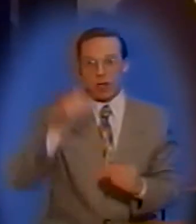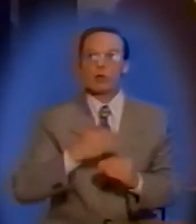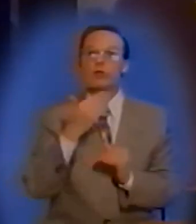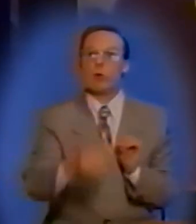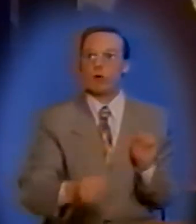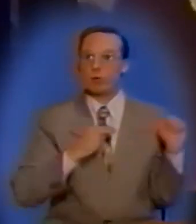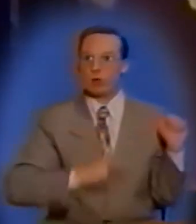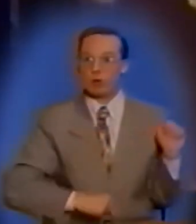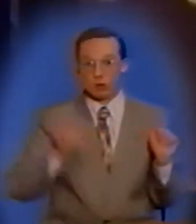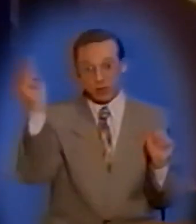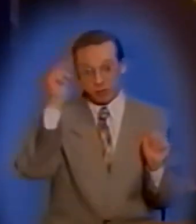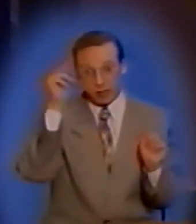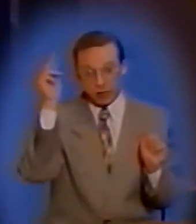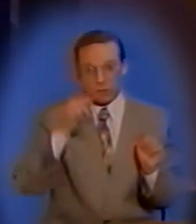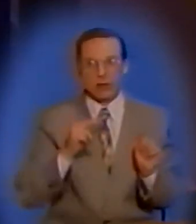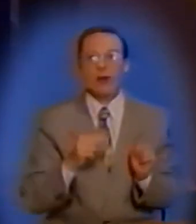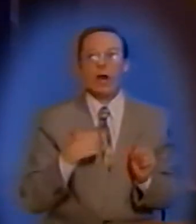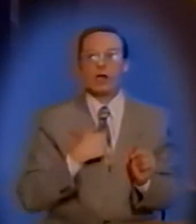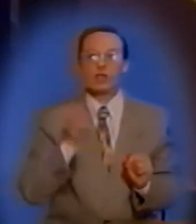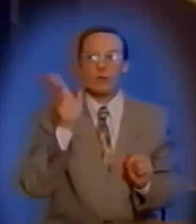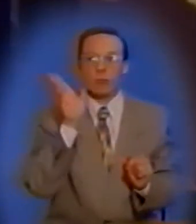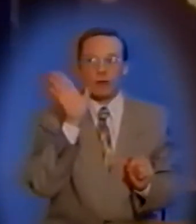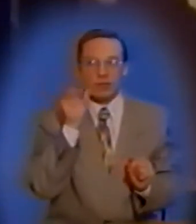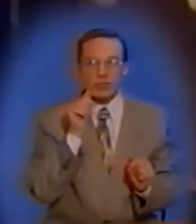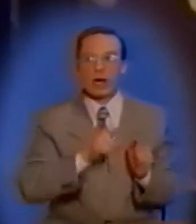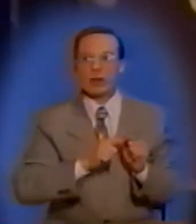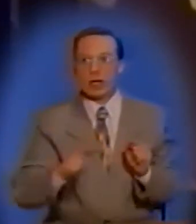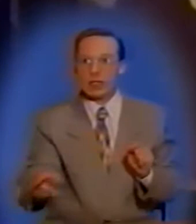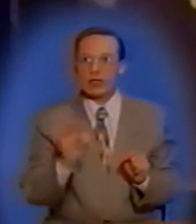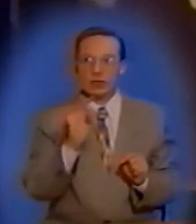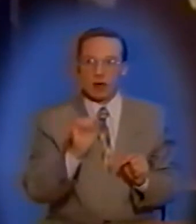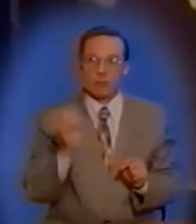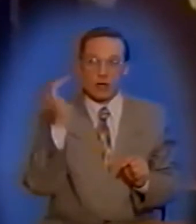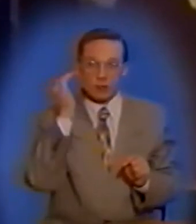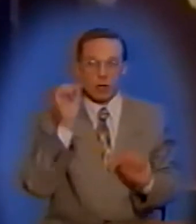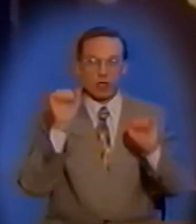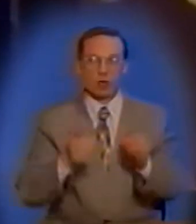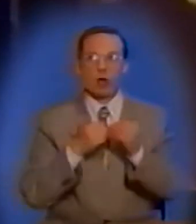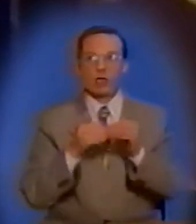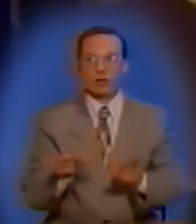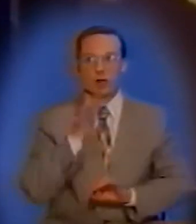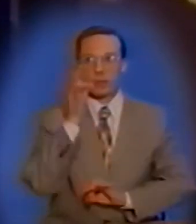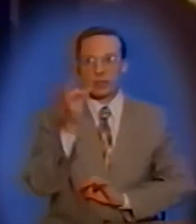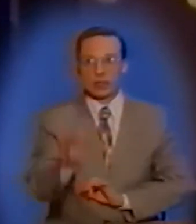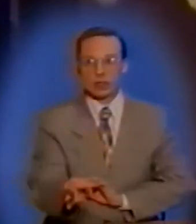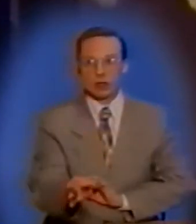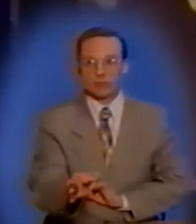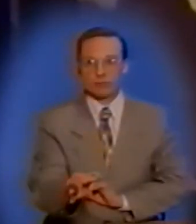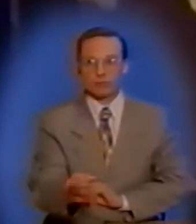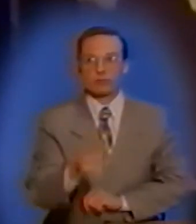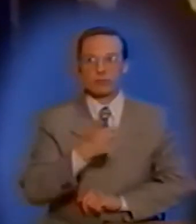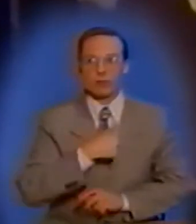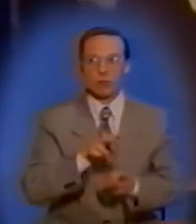seminarijos. Nes aš per visą laiką, ta prasme, galiu atvirai pasakyti, kad